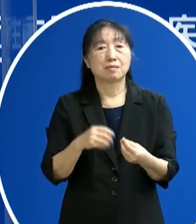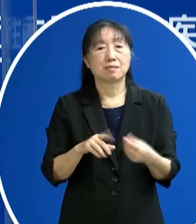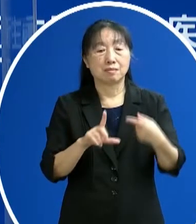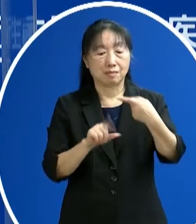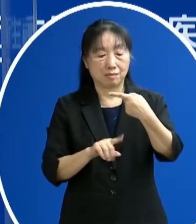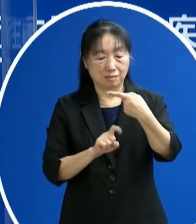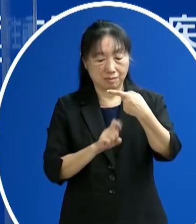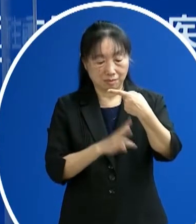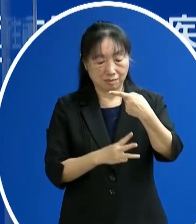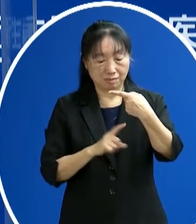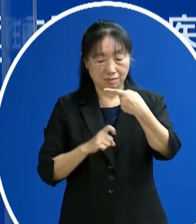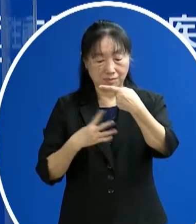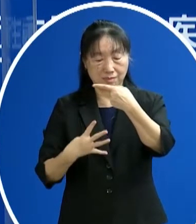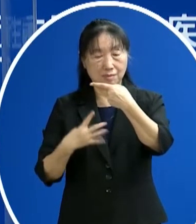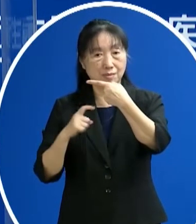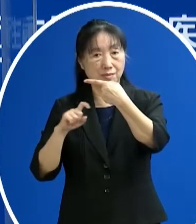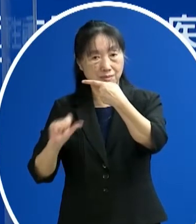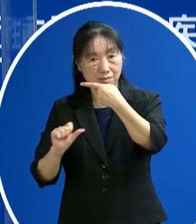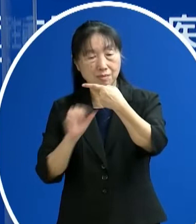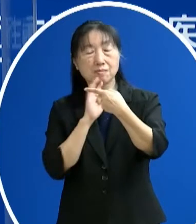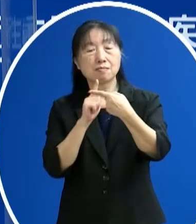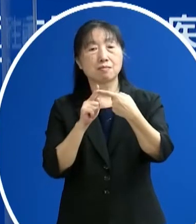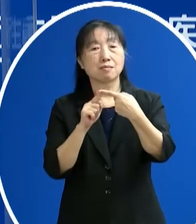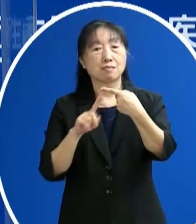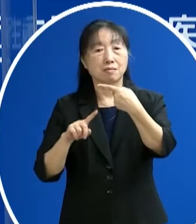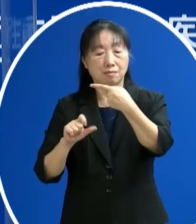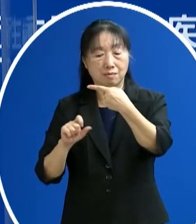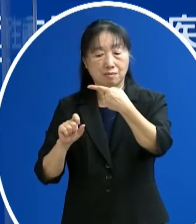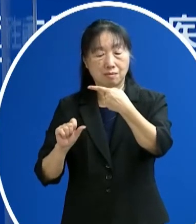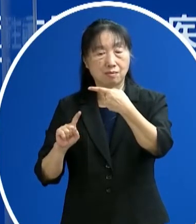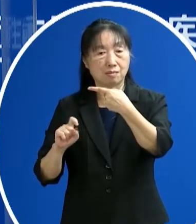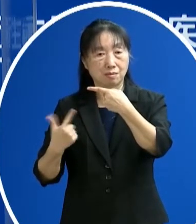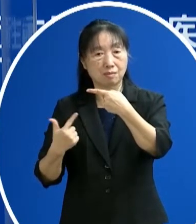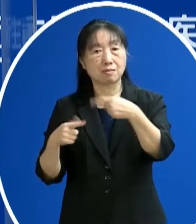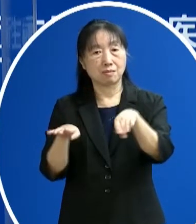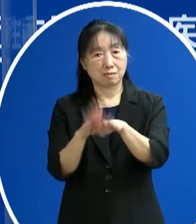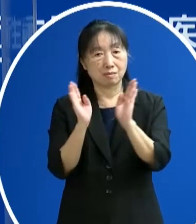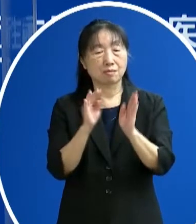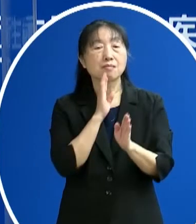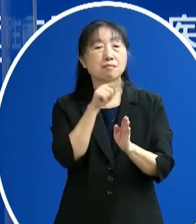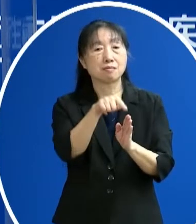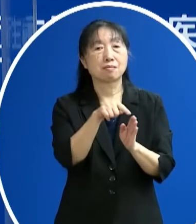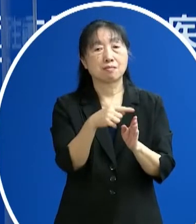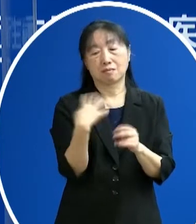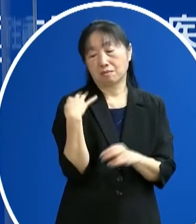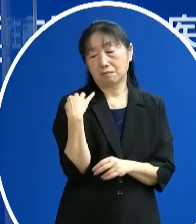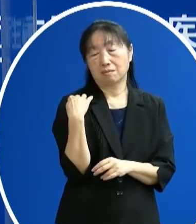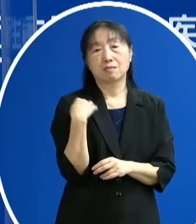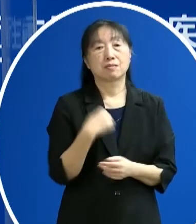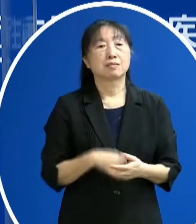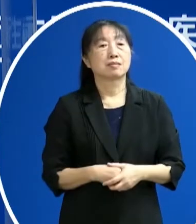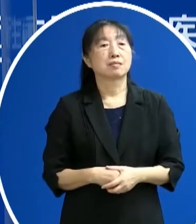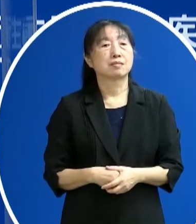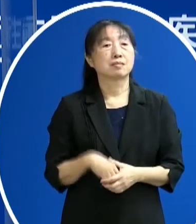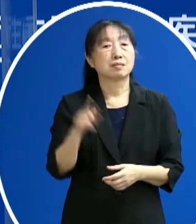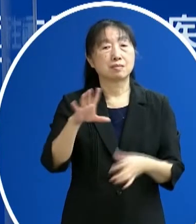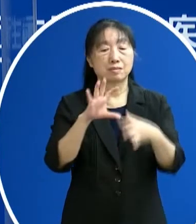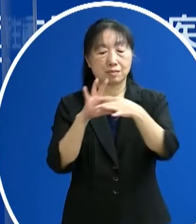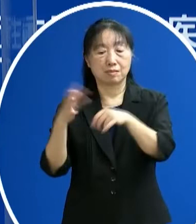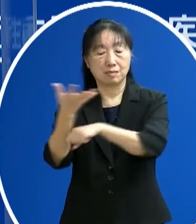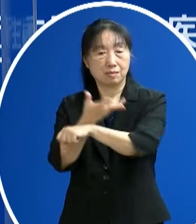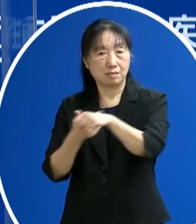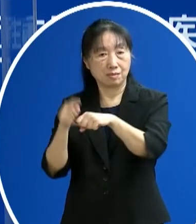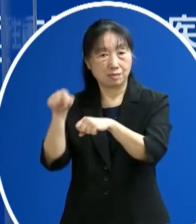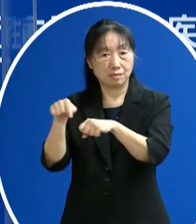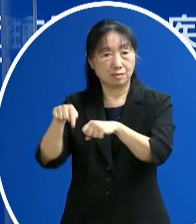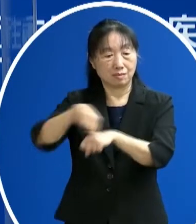从1月13、14、15大概15、16号开始起，因为像前几天有关岛的